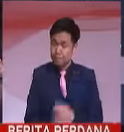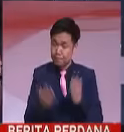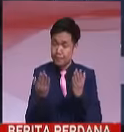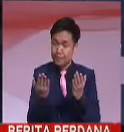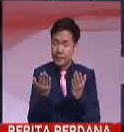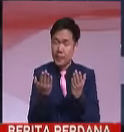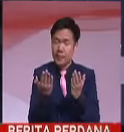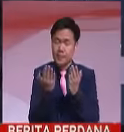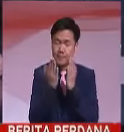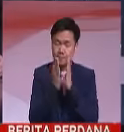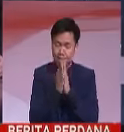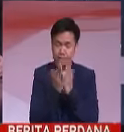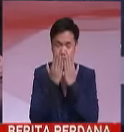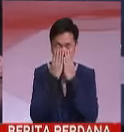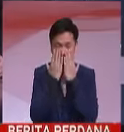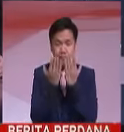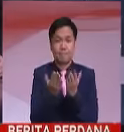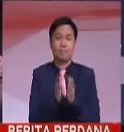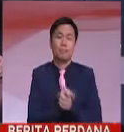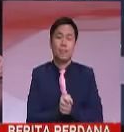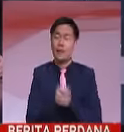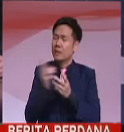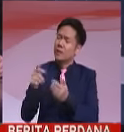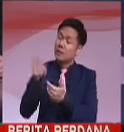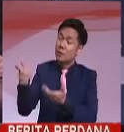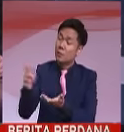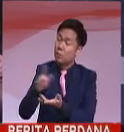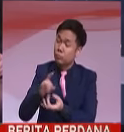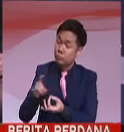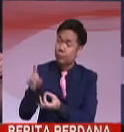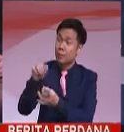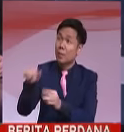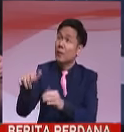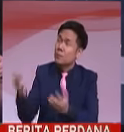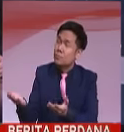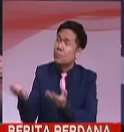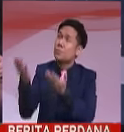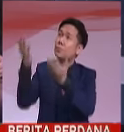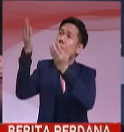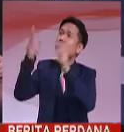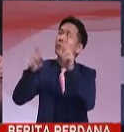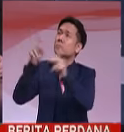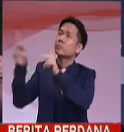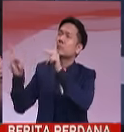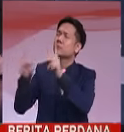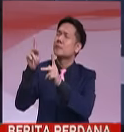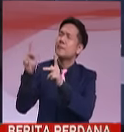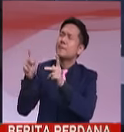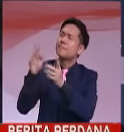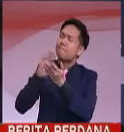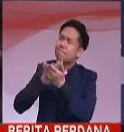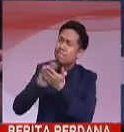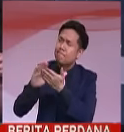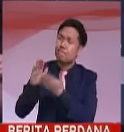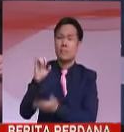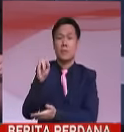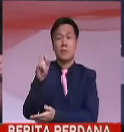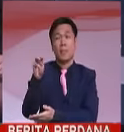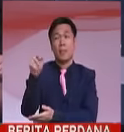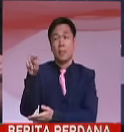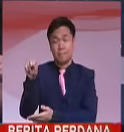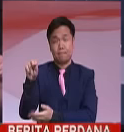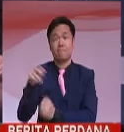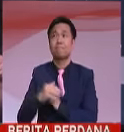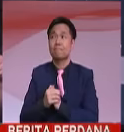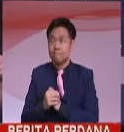Hai amin amin ya robbal alamin semoga Rohul Rahmah ditempatkan dalam kalangan orang yang beriman kita ke brittes Tanjung nya